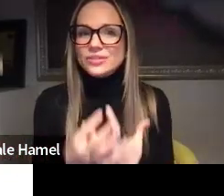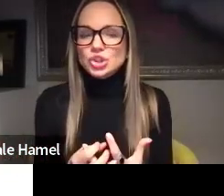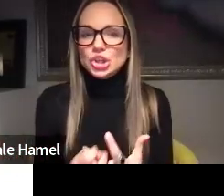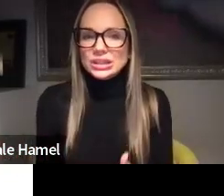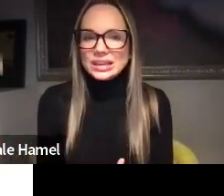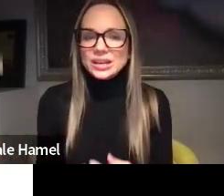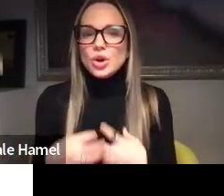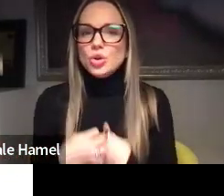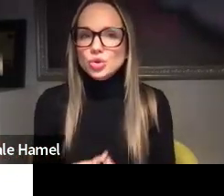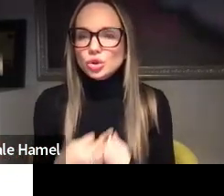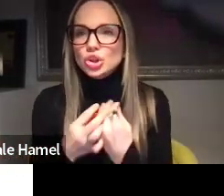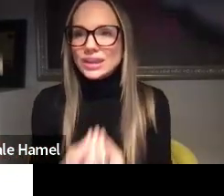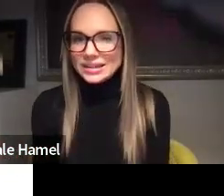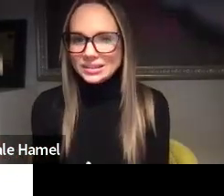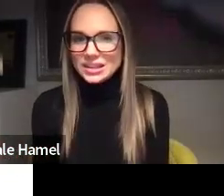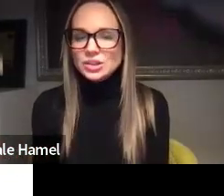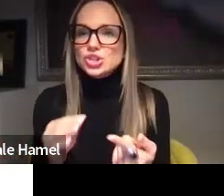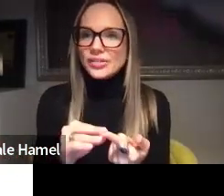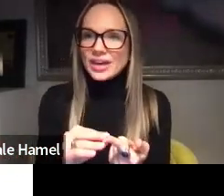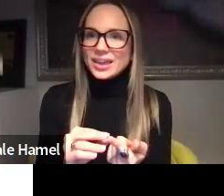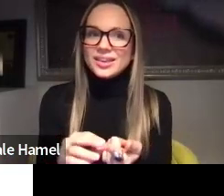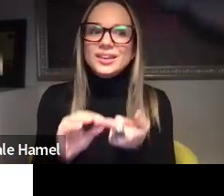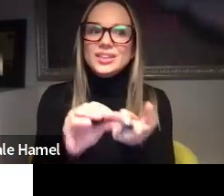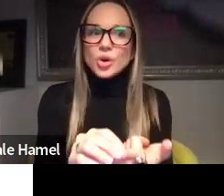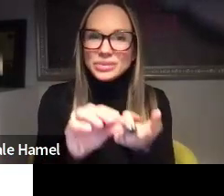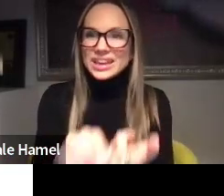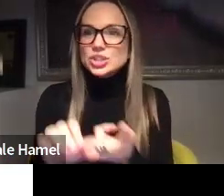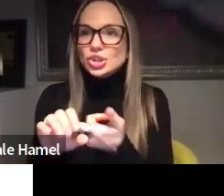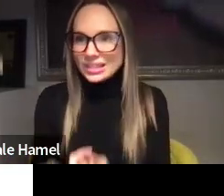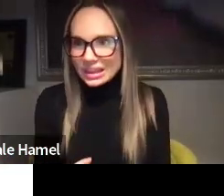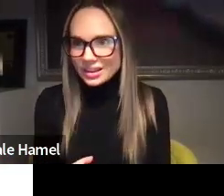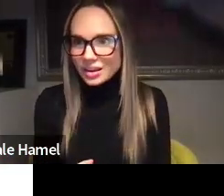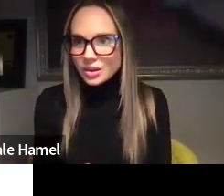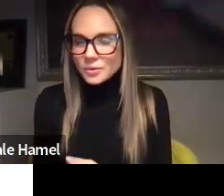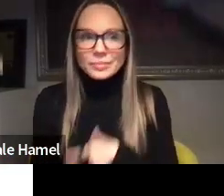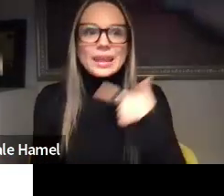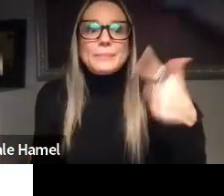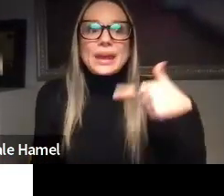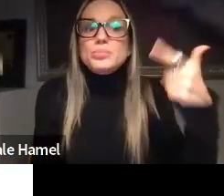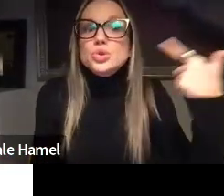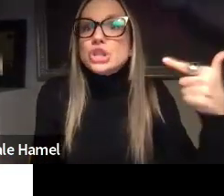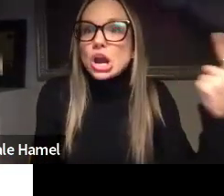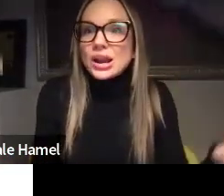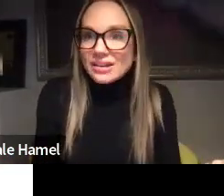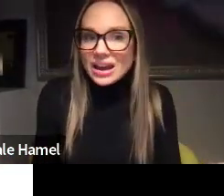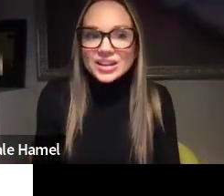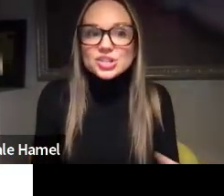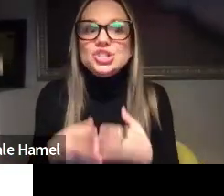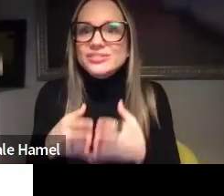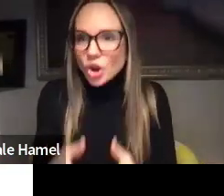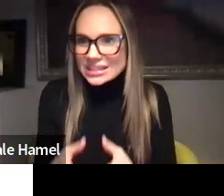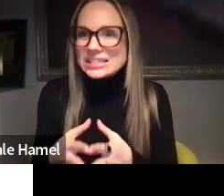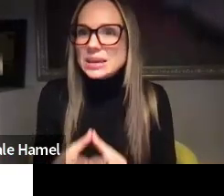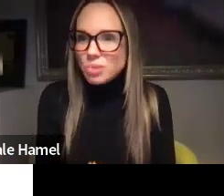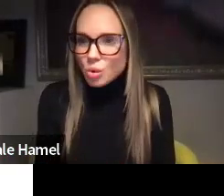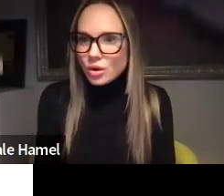OK? Ça va donner un look de qualité. Le chandail, il va bien se tenir. Après plusieurs